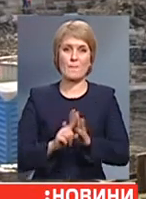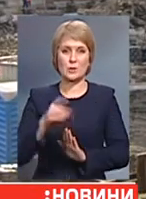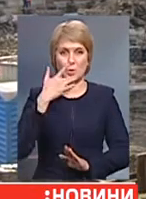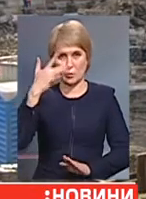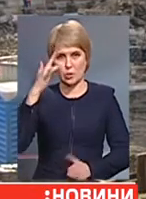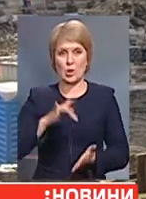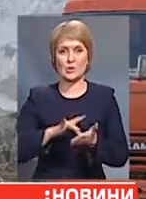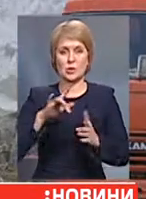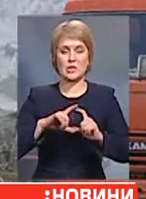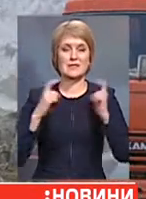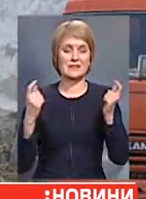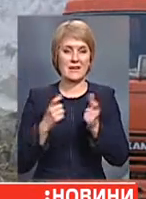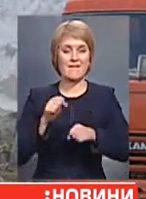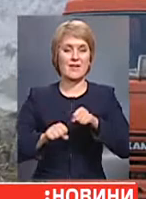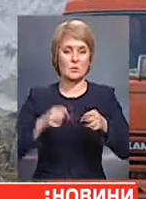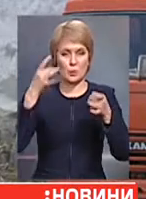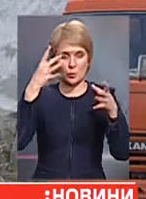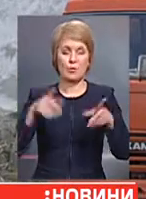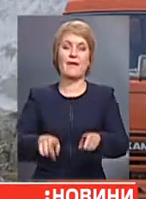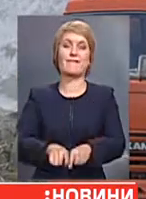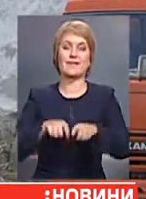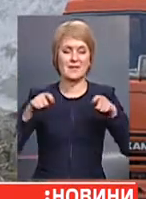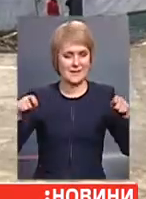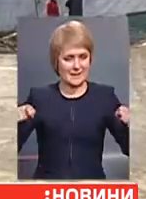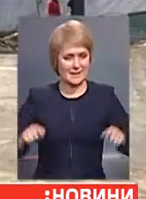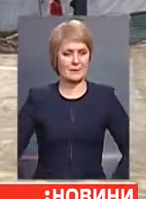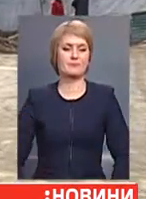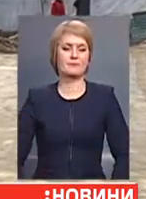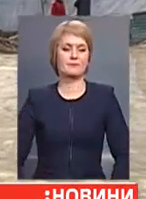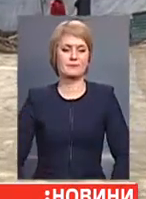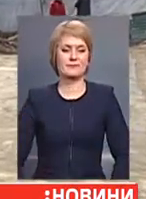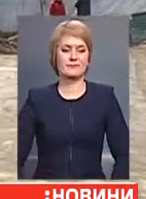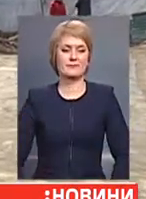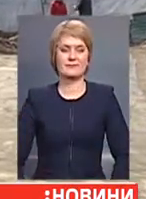велосипедної культури відкриється. Дарія Бариш, Микола Чеботарьов. Новини на Першому.